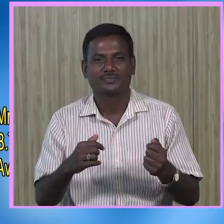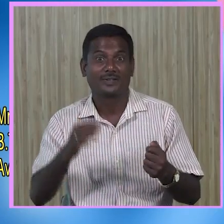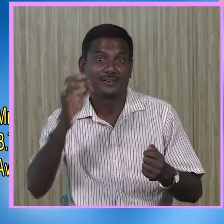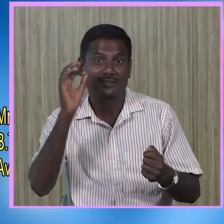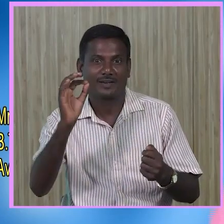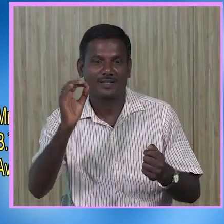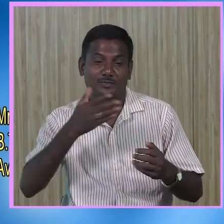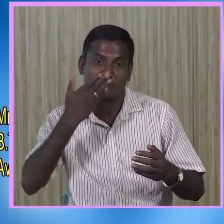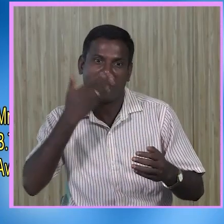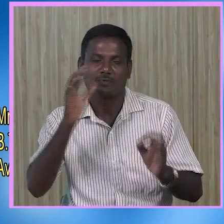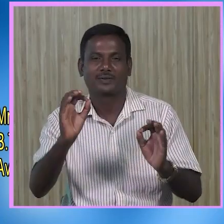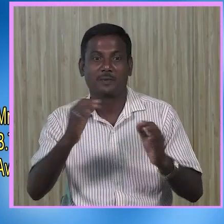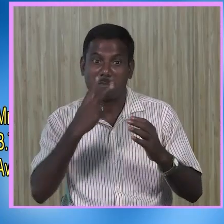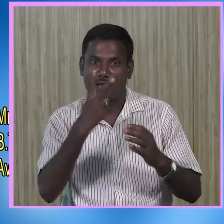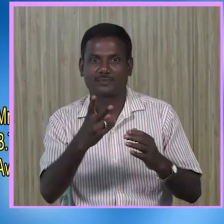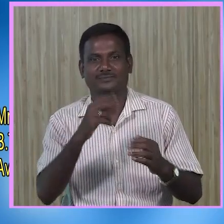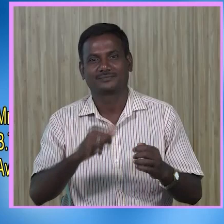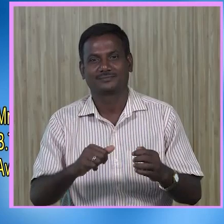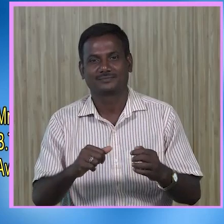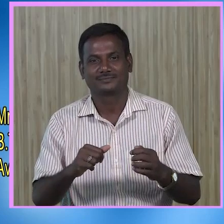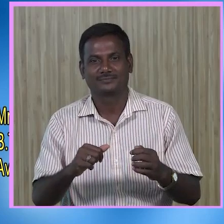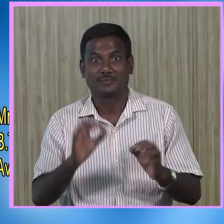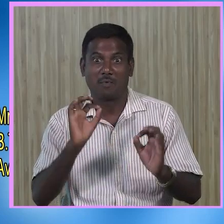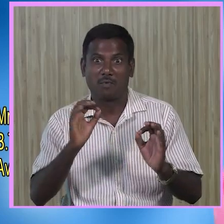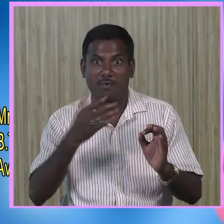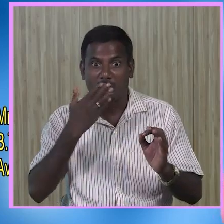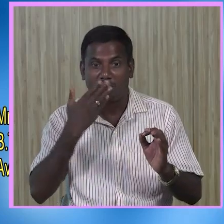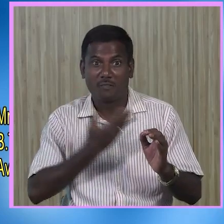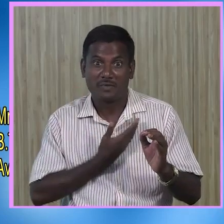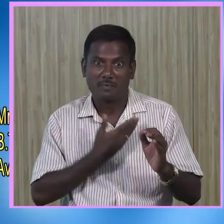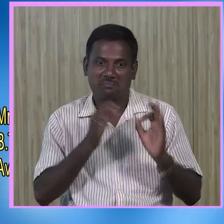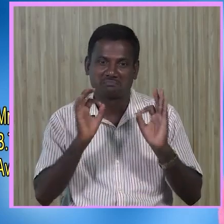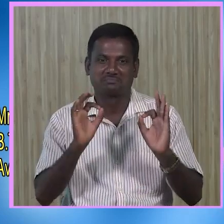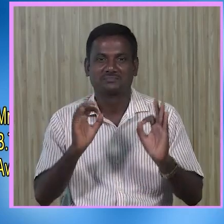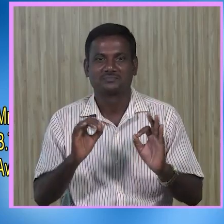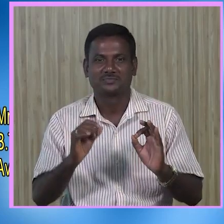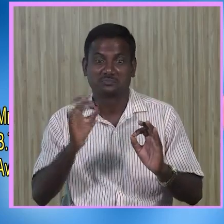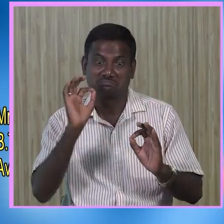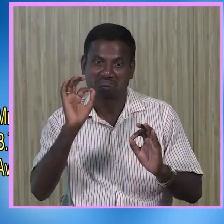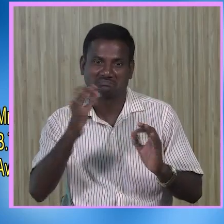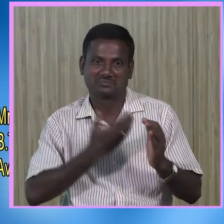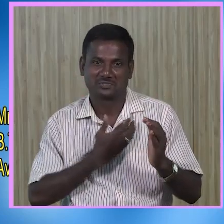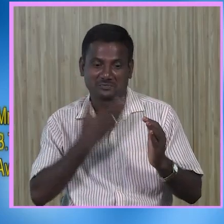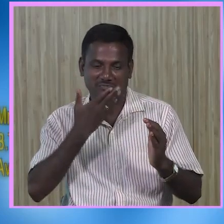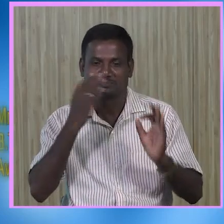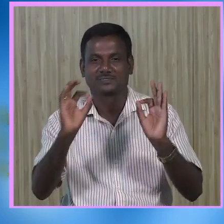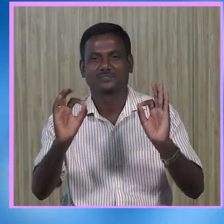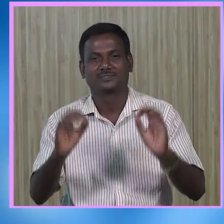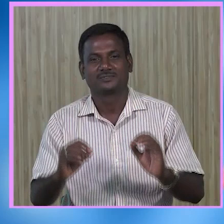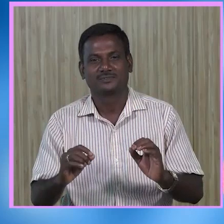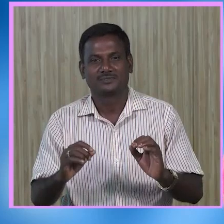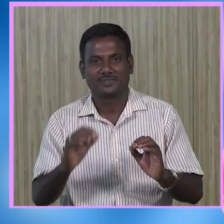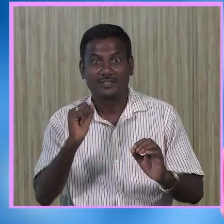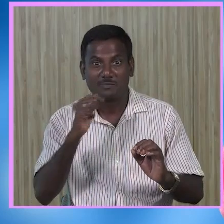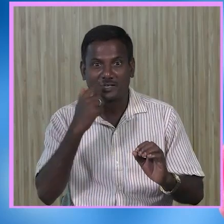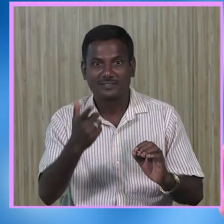செம இன்ட்ரெஸ்டான பாடத்தை நீங்கள் பார்க்க போகிறீங்க. செம இன்ட்ரெஸ்டா? ஆமாம், ரொம்ப இன்ட்ரெஸ்டான பாடம். எந்த